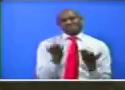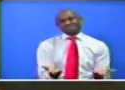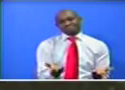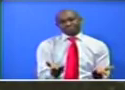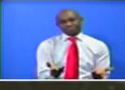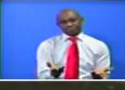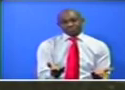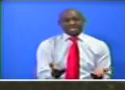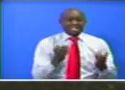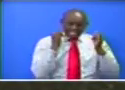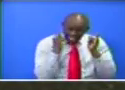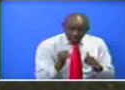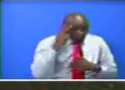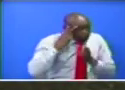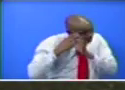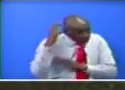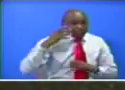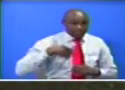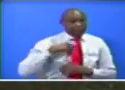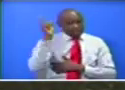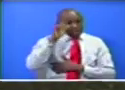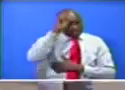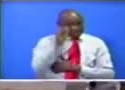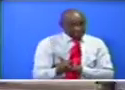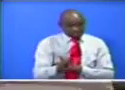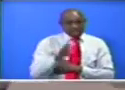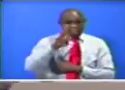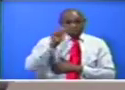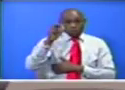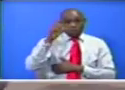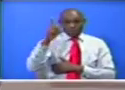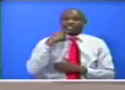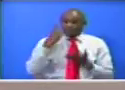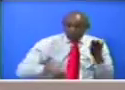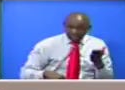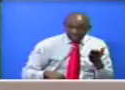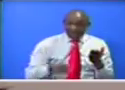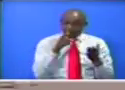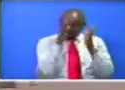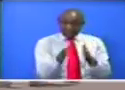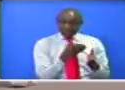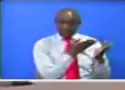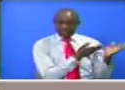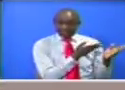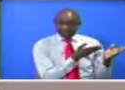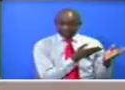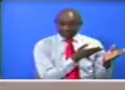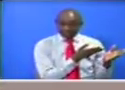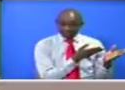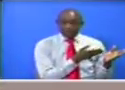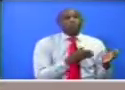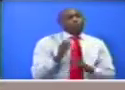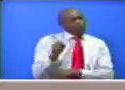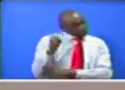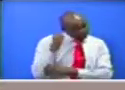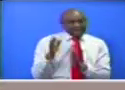new vision for the people of Nairobi South Ward is the slogan for Joseph Obiri, for a watchman